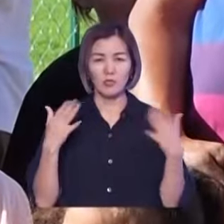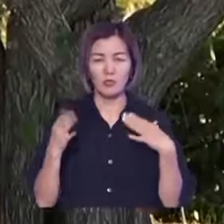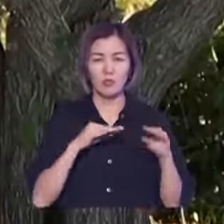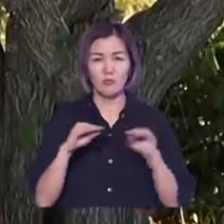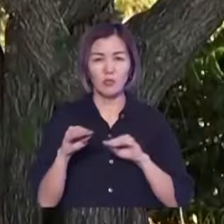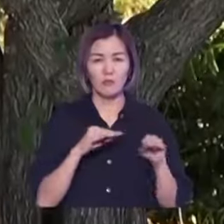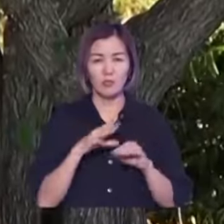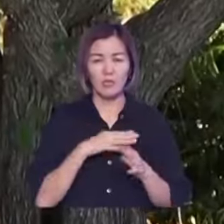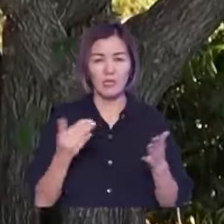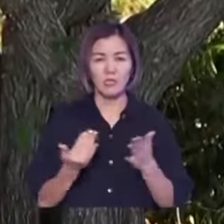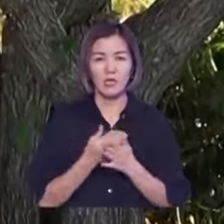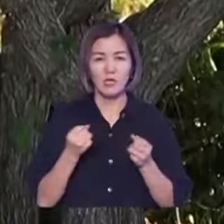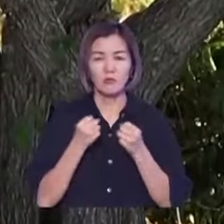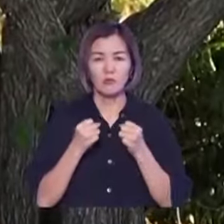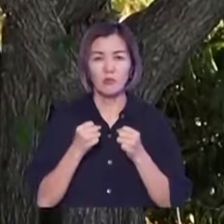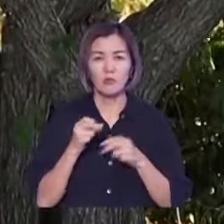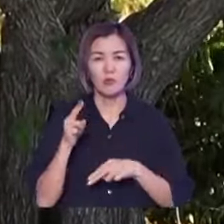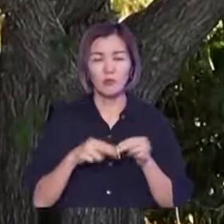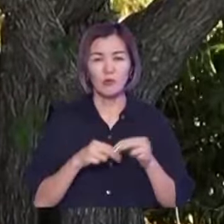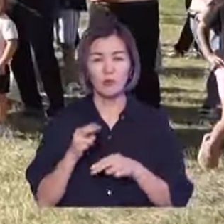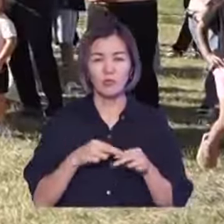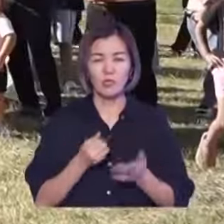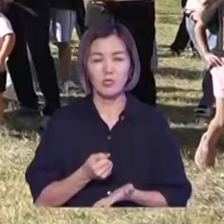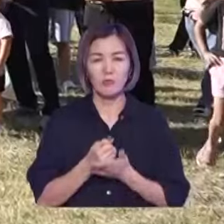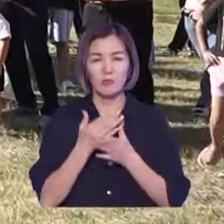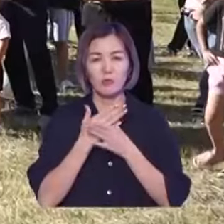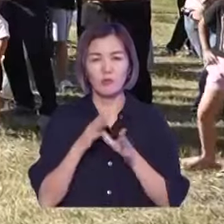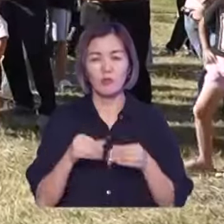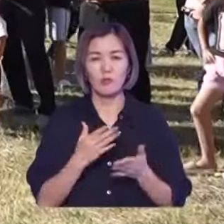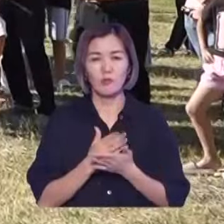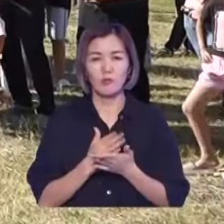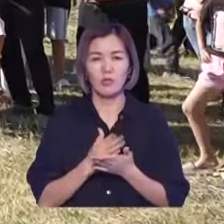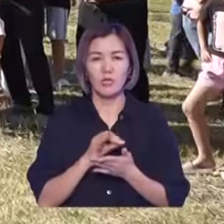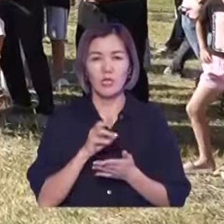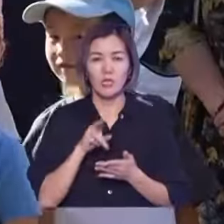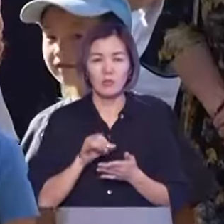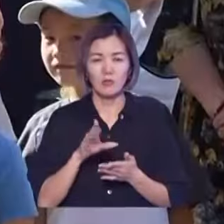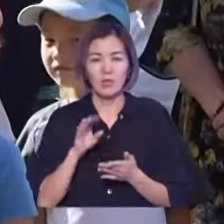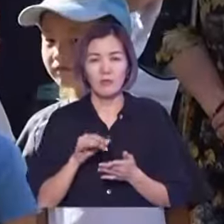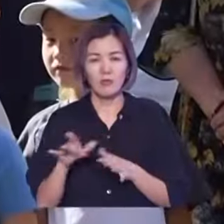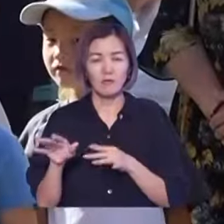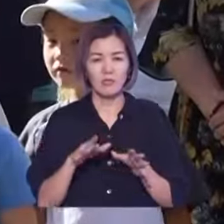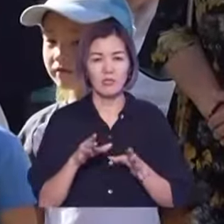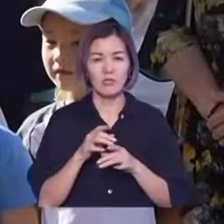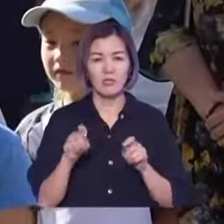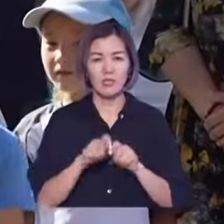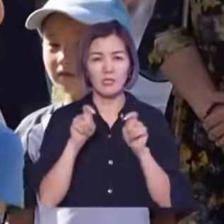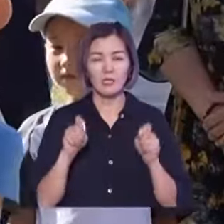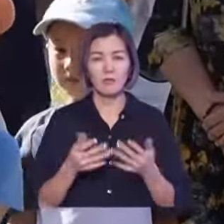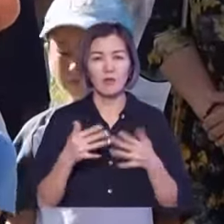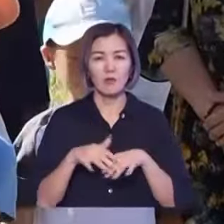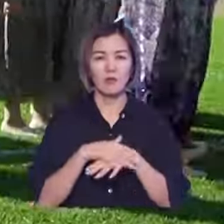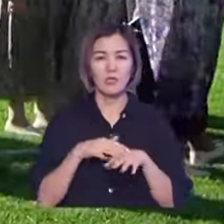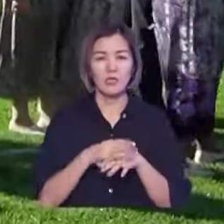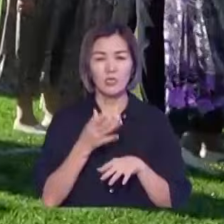спорт алаңының құрылысына әкімшіліктен демеушілік көрсетіліп отыр. Ескелді ауданының әкімі Елдос Ахметов шараны салтанатты түрде ашып,